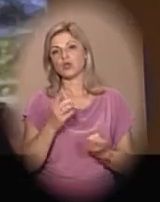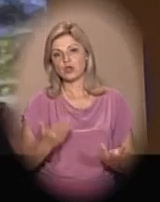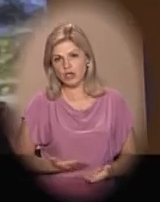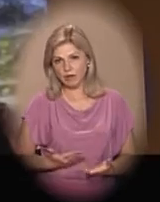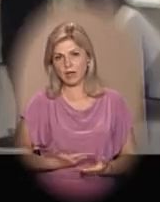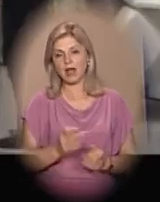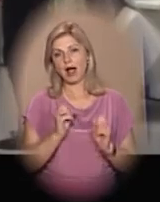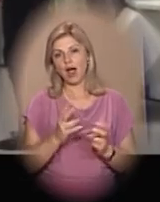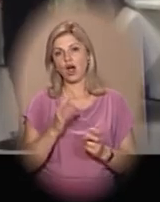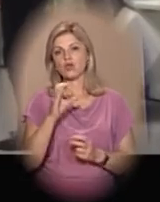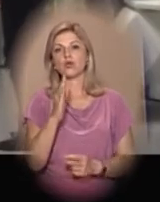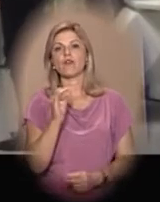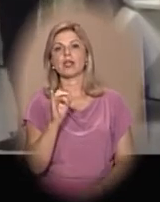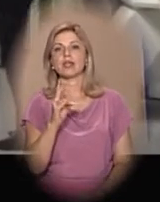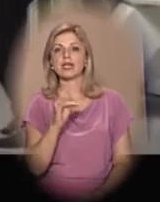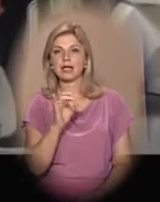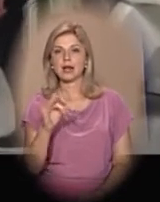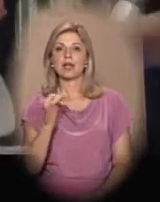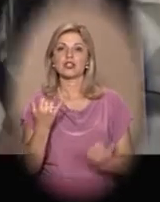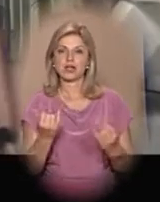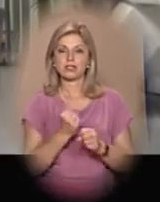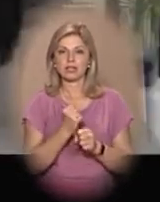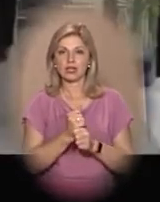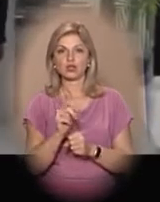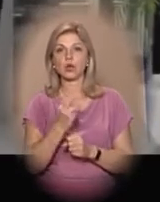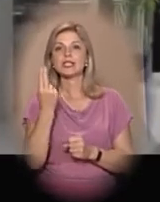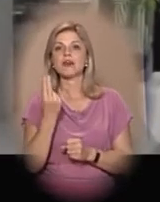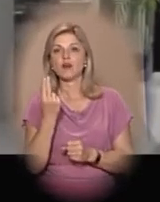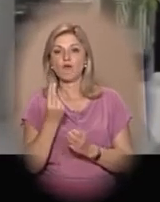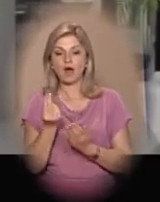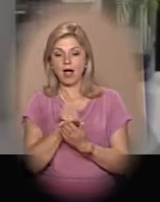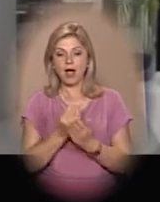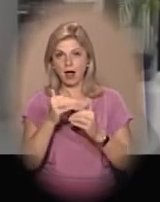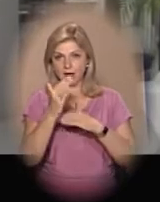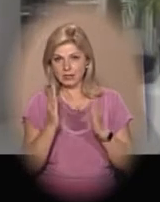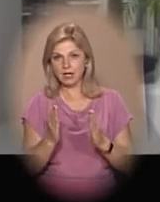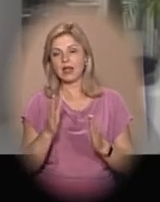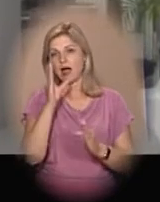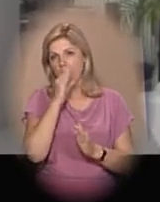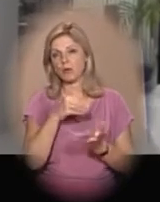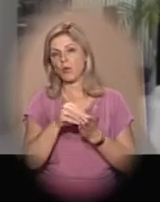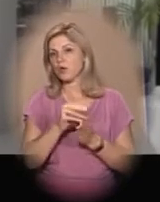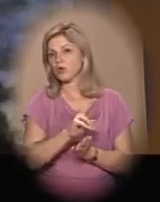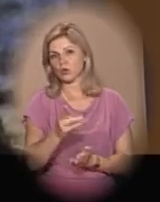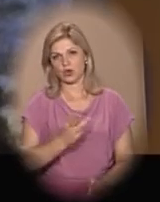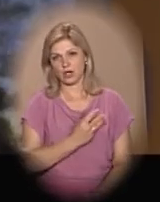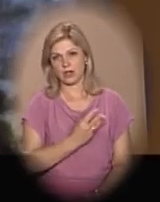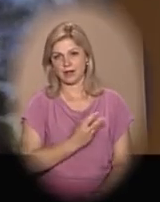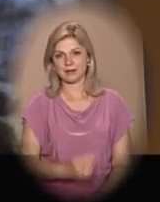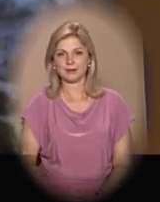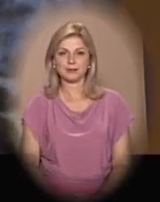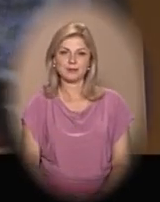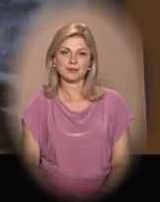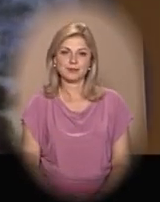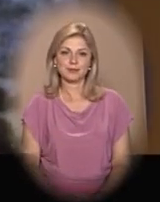якості сувеніра. Тому зараз працюємо над тим, щоб цифрові картини були доступними для усіх бажаючих. Наталія Якобсон, телевізійні